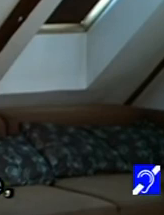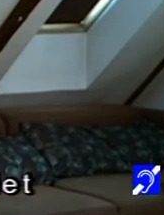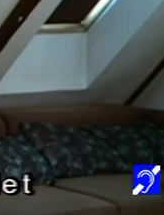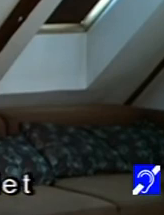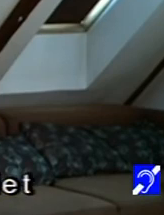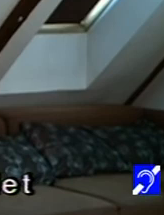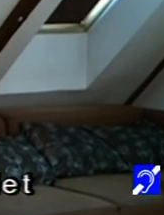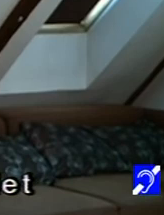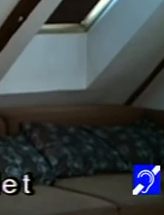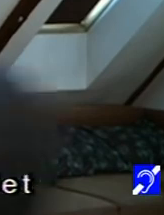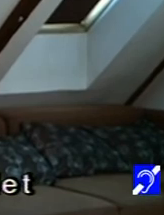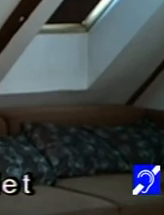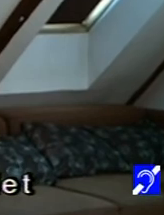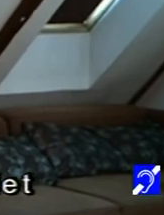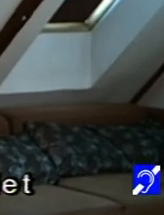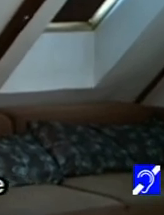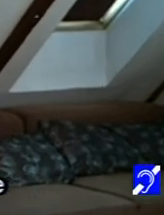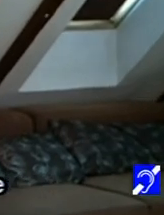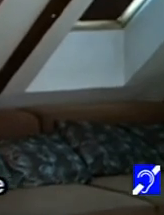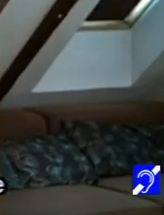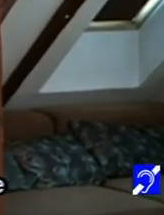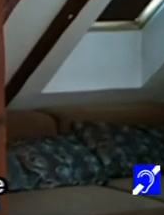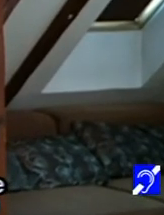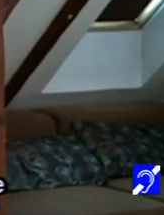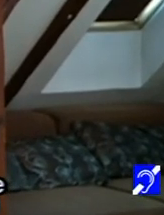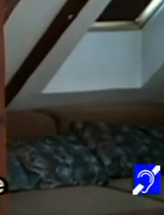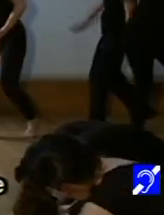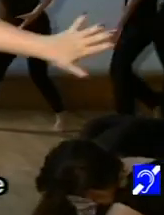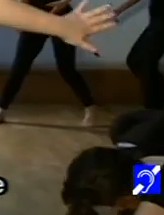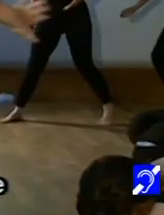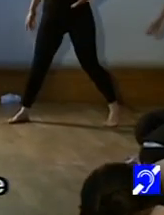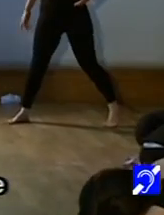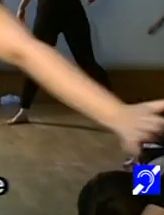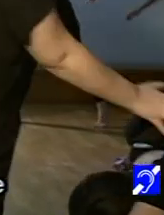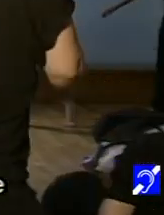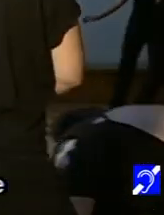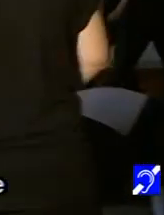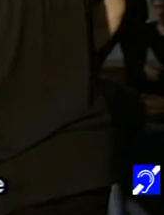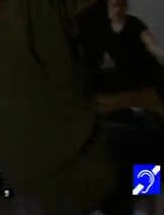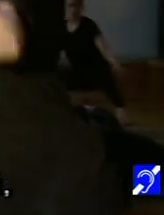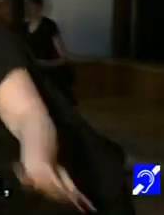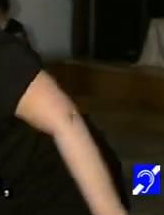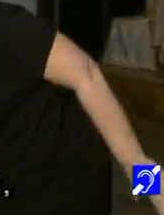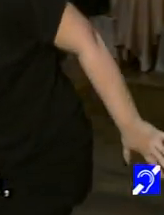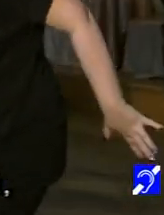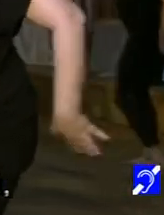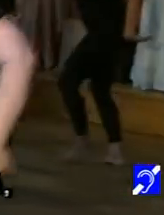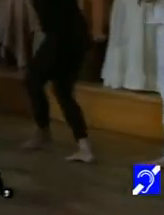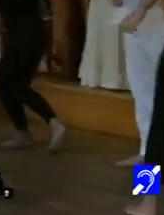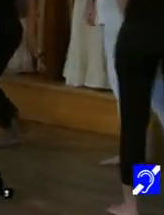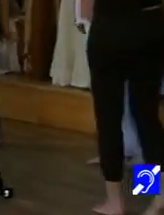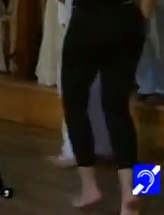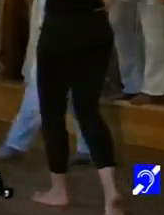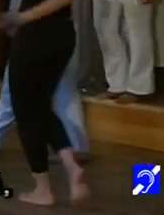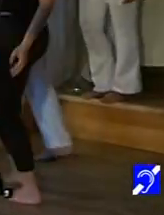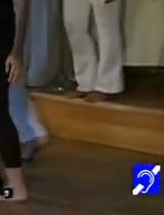sie voll dabei. Und ein wenig zu den Hintergründen der Akademie, der Sommerakademie. Wie ist es zustande gekommen? Seit